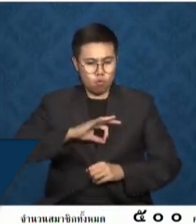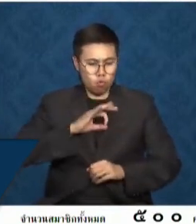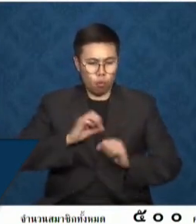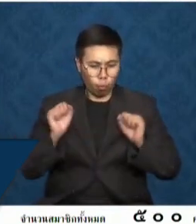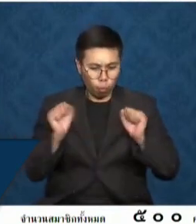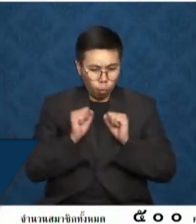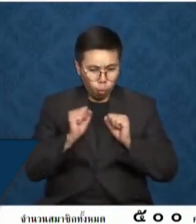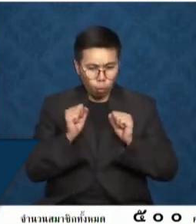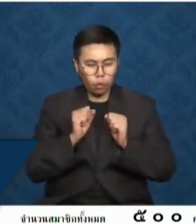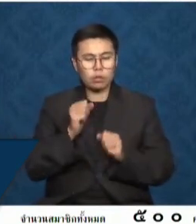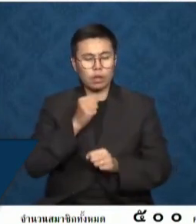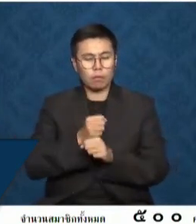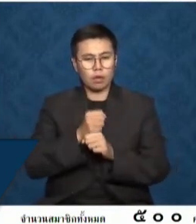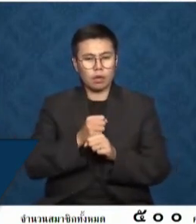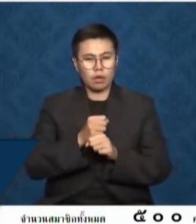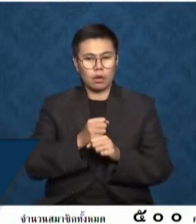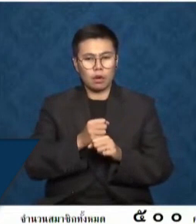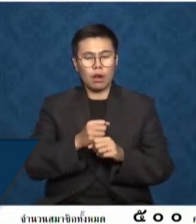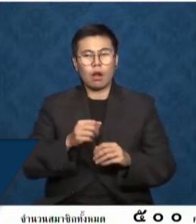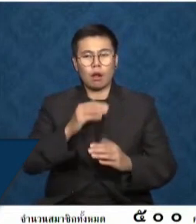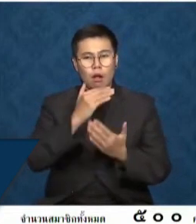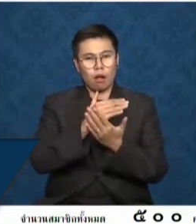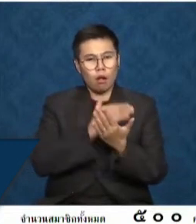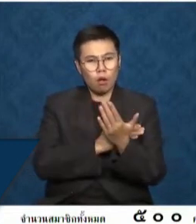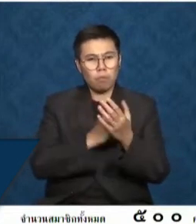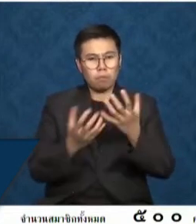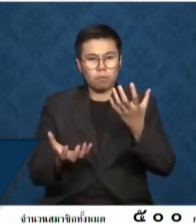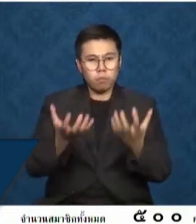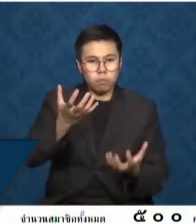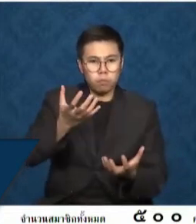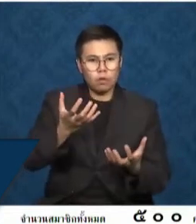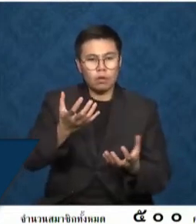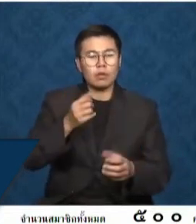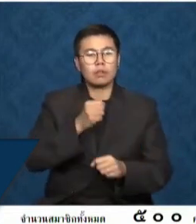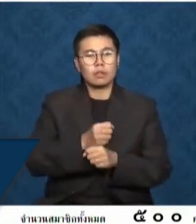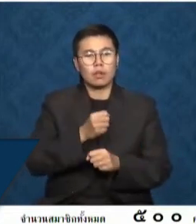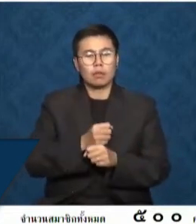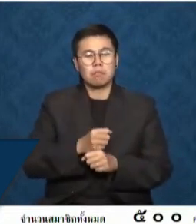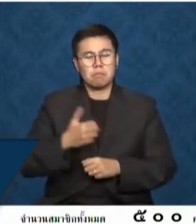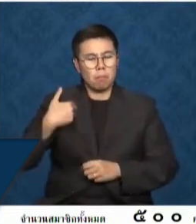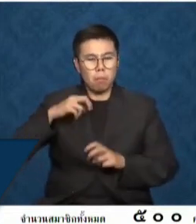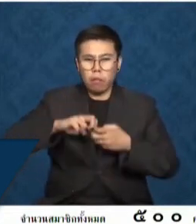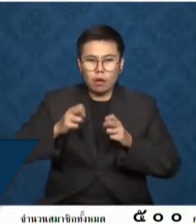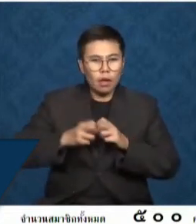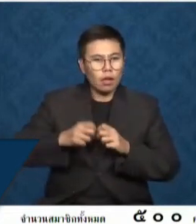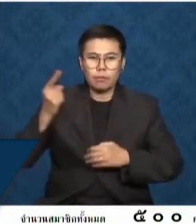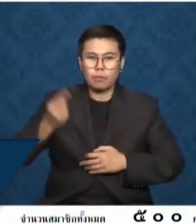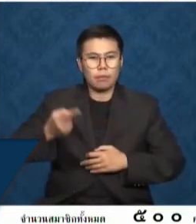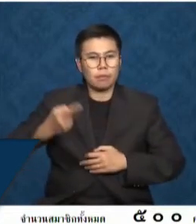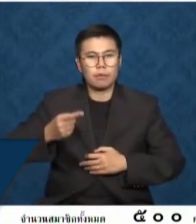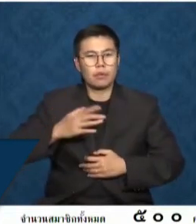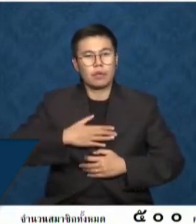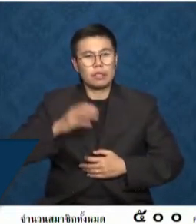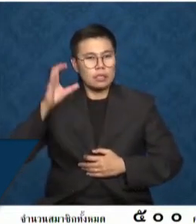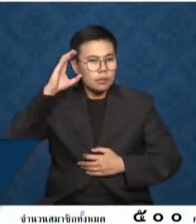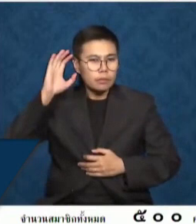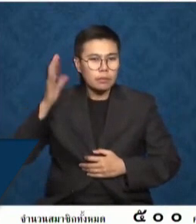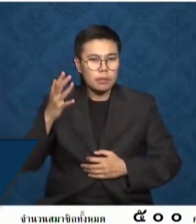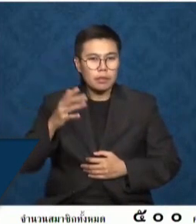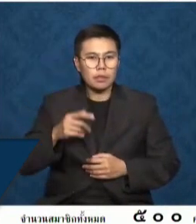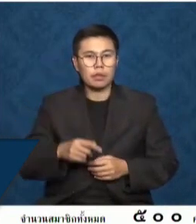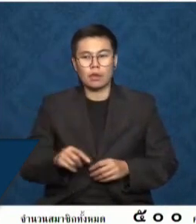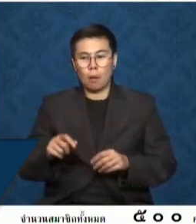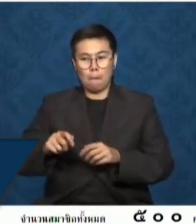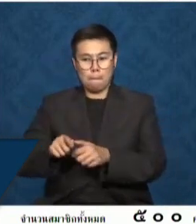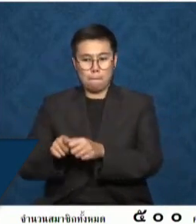และยังทำให้กระบวนการยุติธรรมกลายเป็นเครื่องมือทางการเมืองซ้ำแล้วซ้ำเล่าค่ะท่านประธานคะดิฉันไม่เชื่อเลยค่ะเรื่องไม้เรียวส